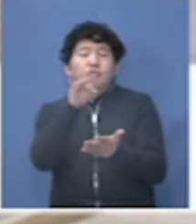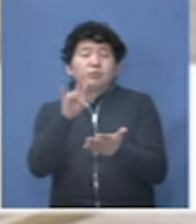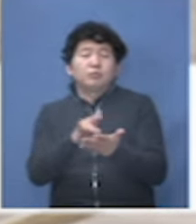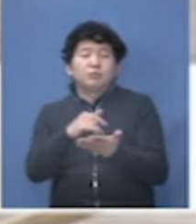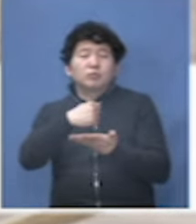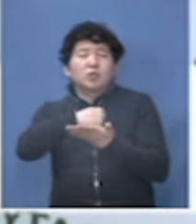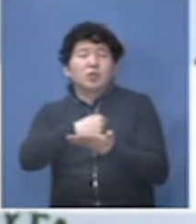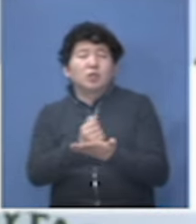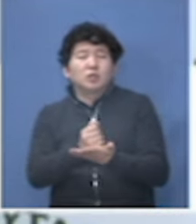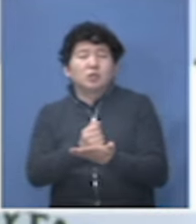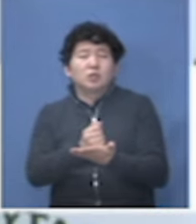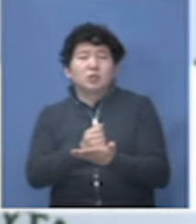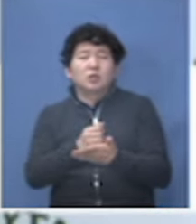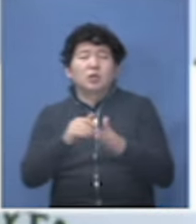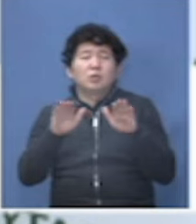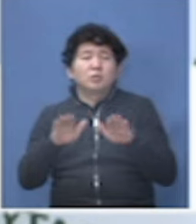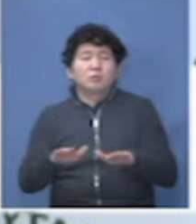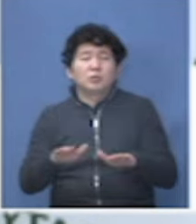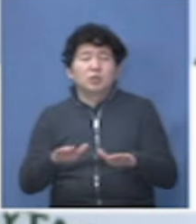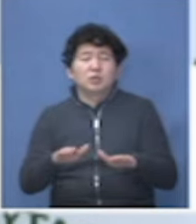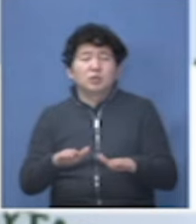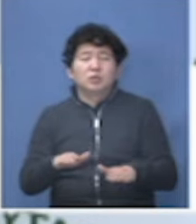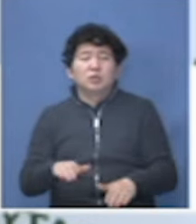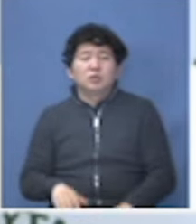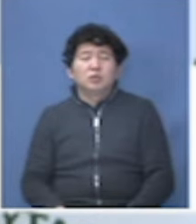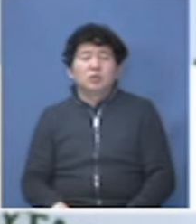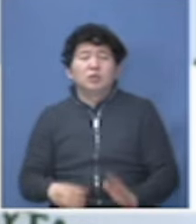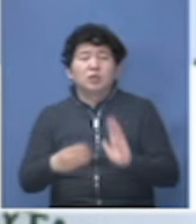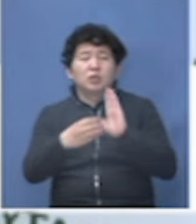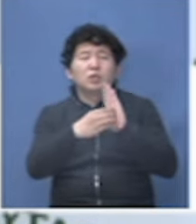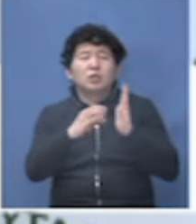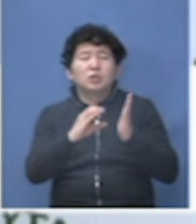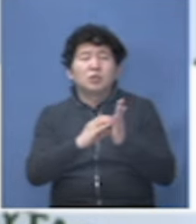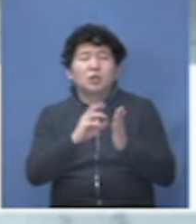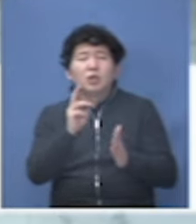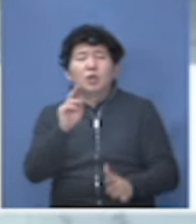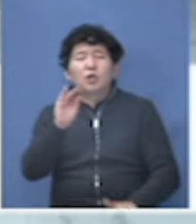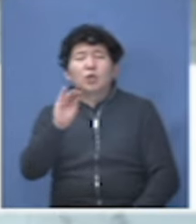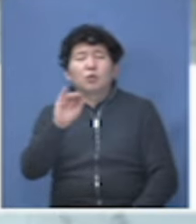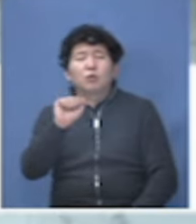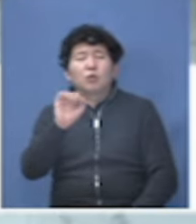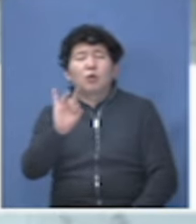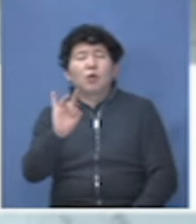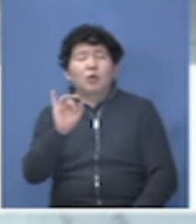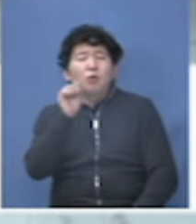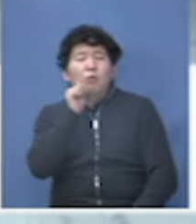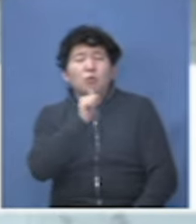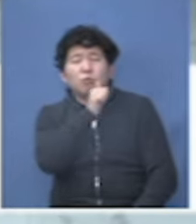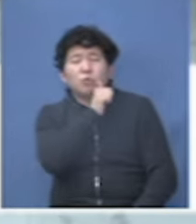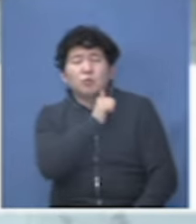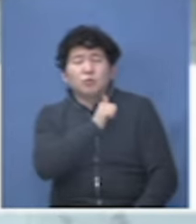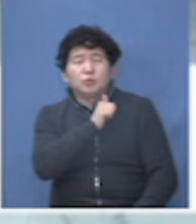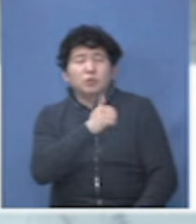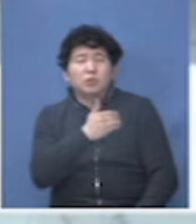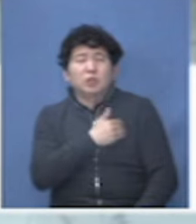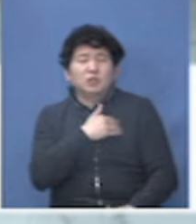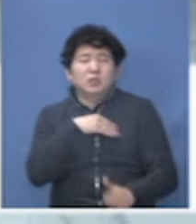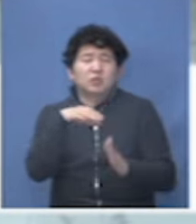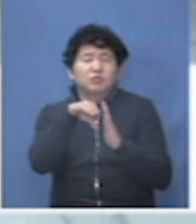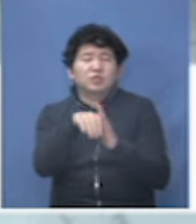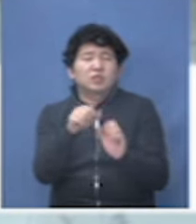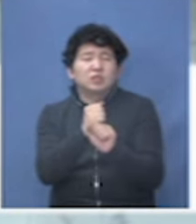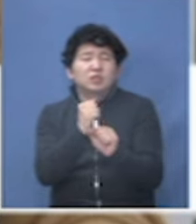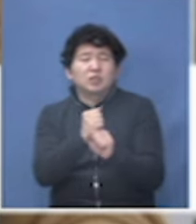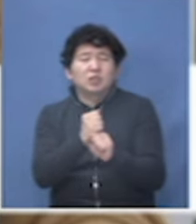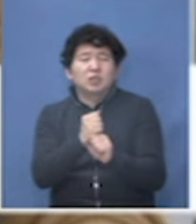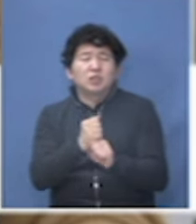бекітілген және бекітілмеген қоқыс үйінділерін QR-код жүйесіне енгізу көзделген. Осы арқылы тұрмыстық қатты қалдықтардың көлемі мен аумағына мониторинг